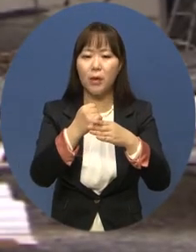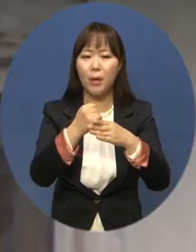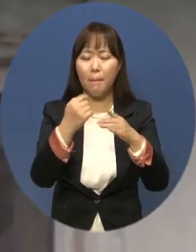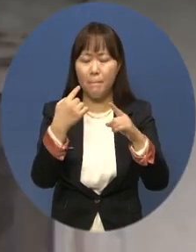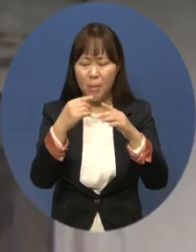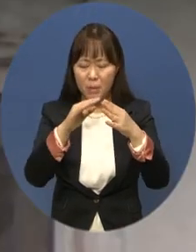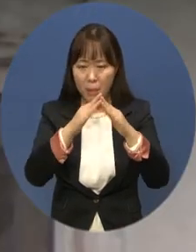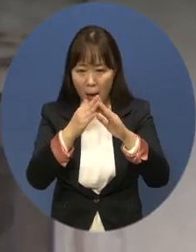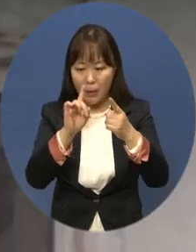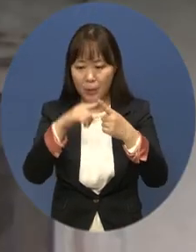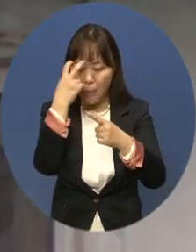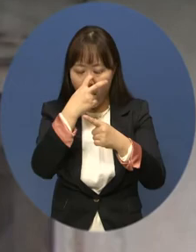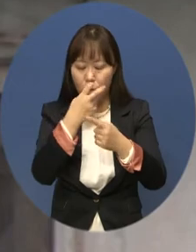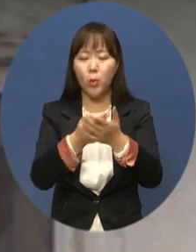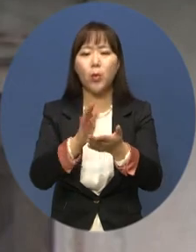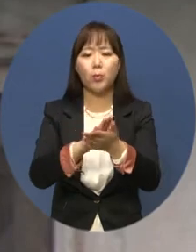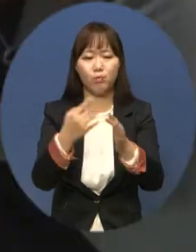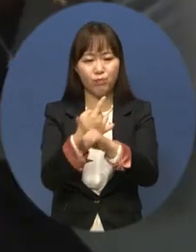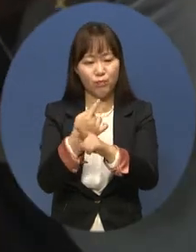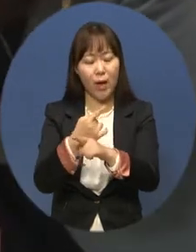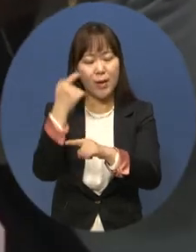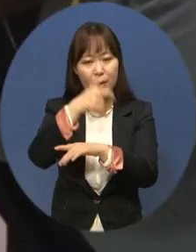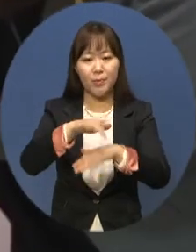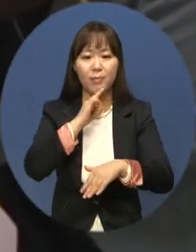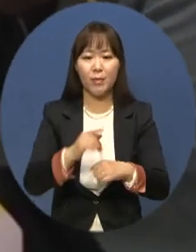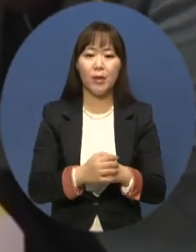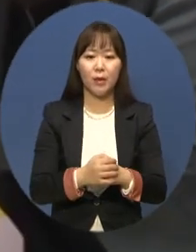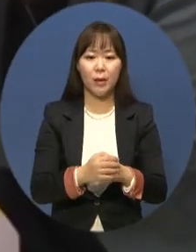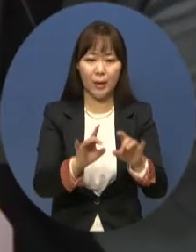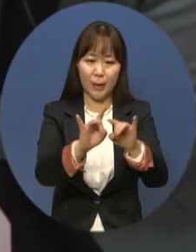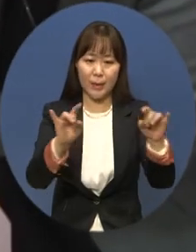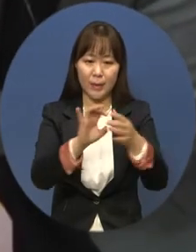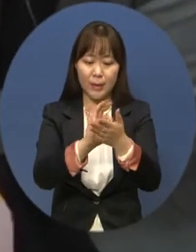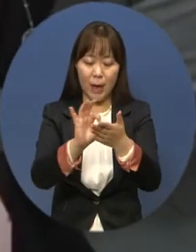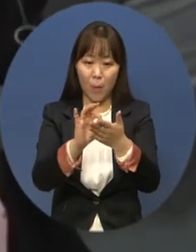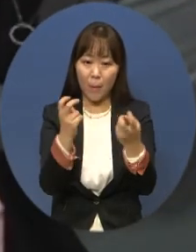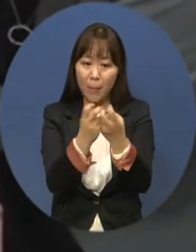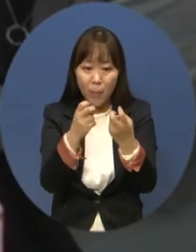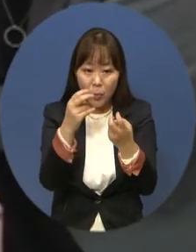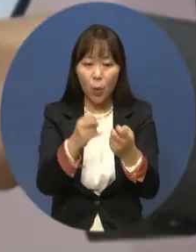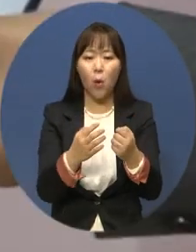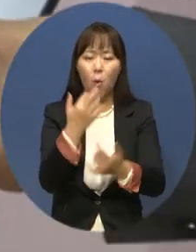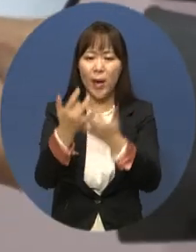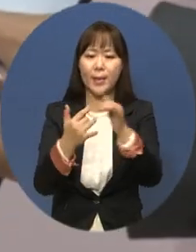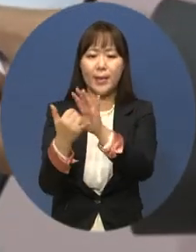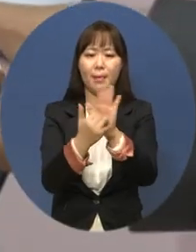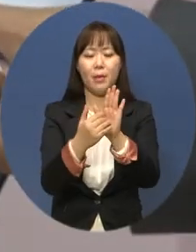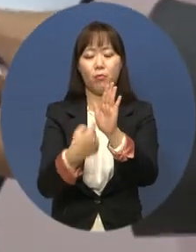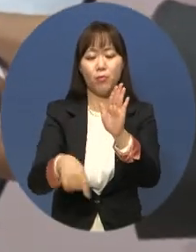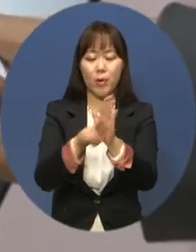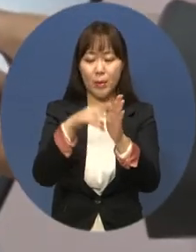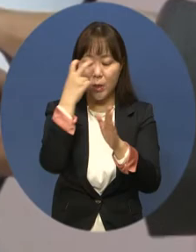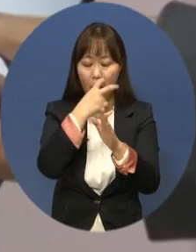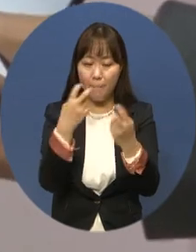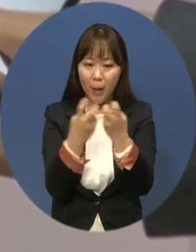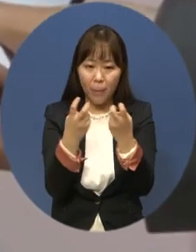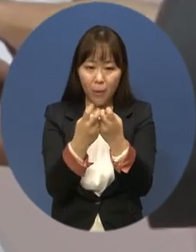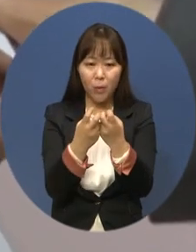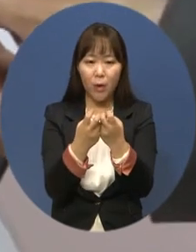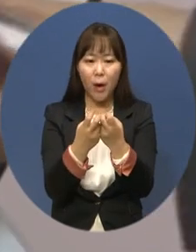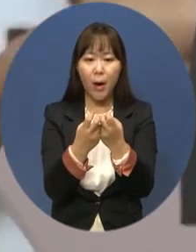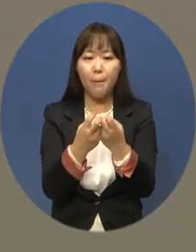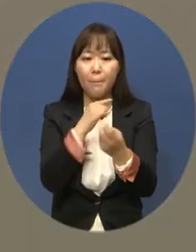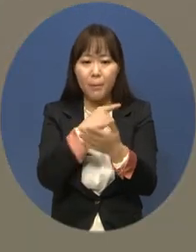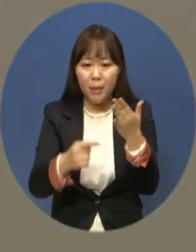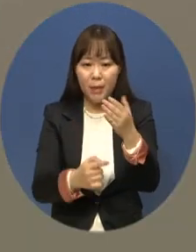작업을 진행할 예정입니다 또한 각종 설비의 안전한 사용법과 화재예방을 위한 점검 방법 재난 상황 대처